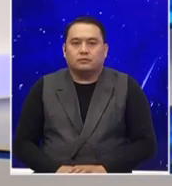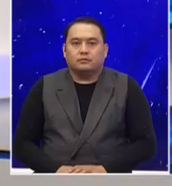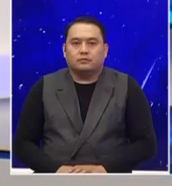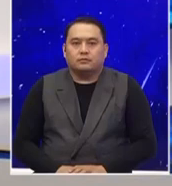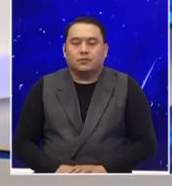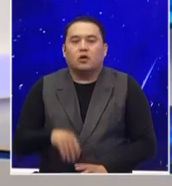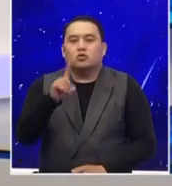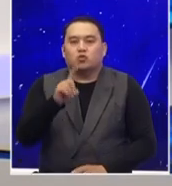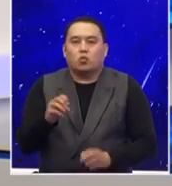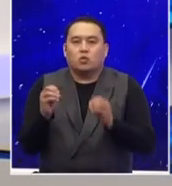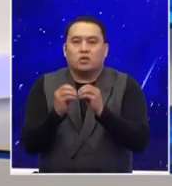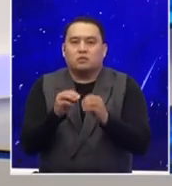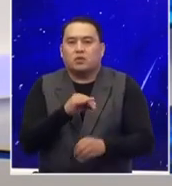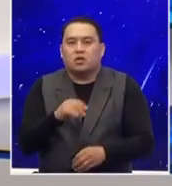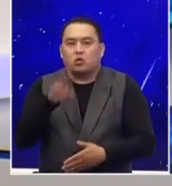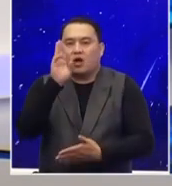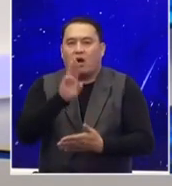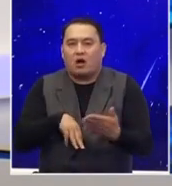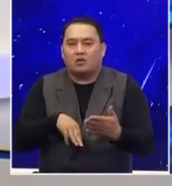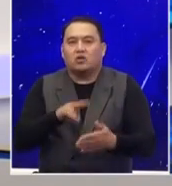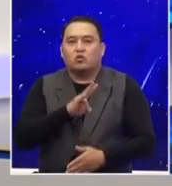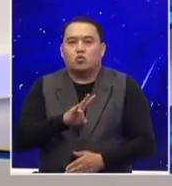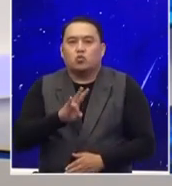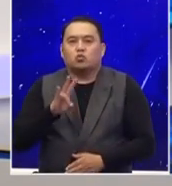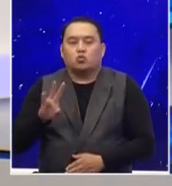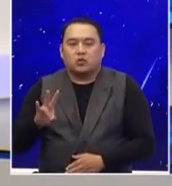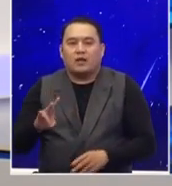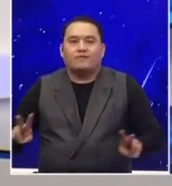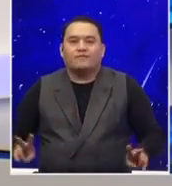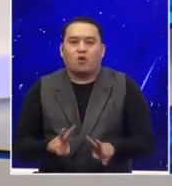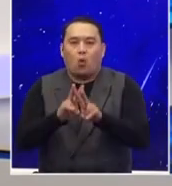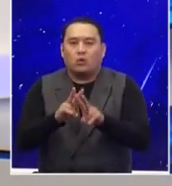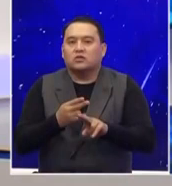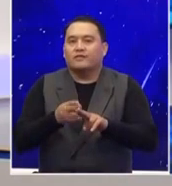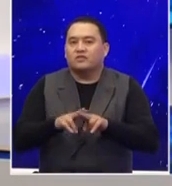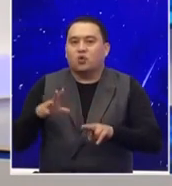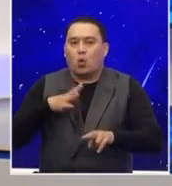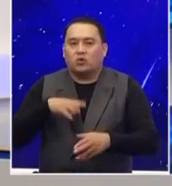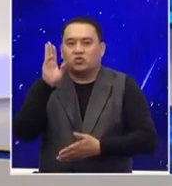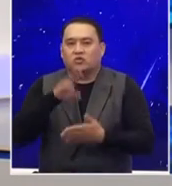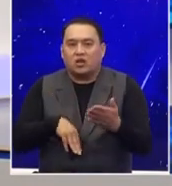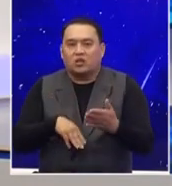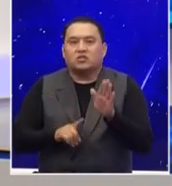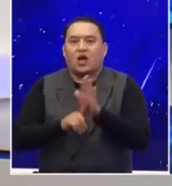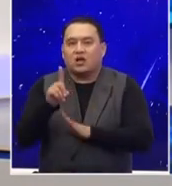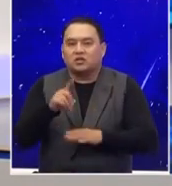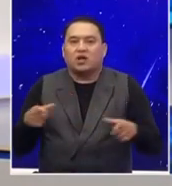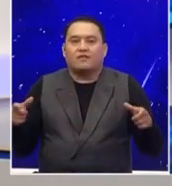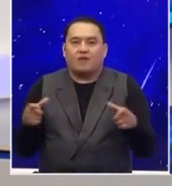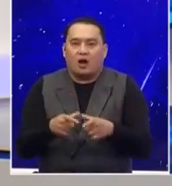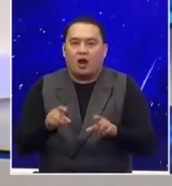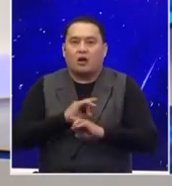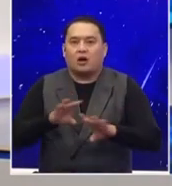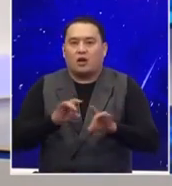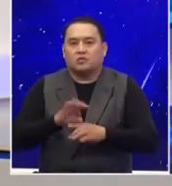На 110 миллионов тенге оштрафовали заведение в Нур-Султане. Внушительная сумма штрафов зарегистрирована с начала пандемии,